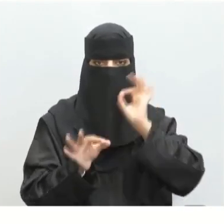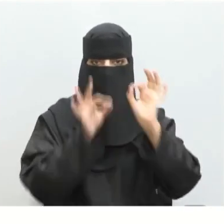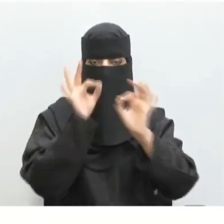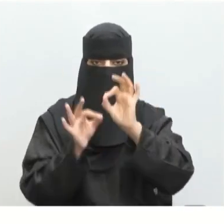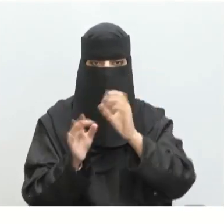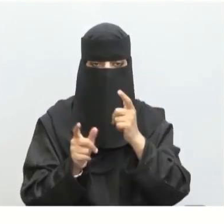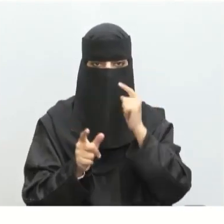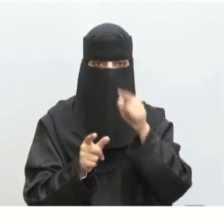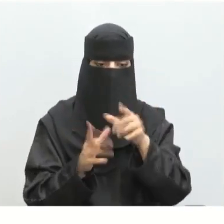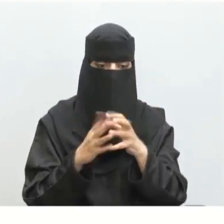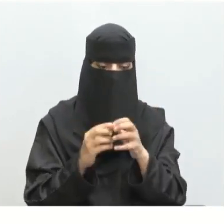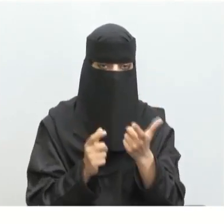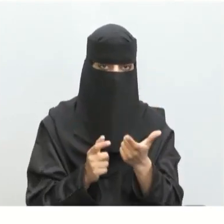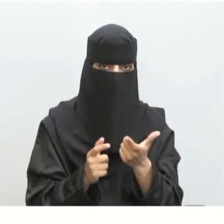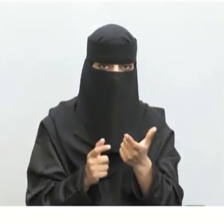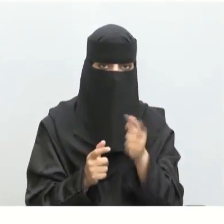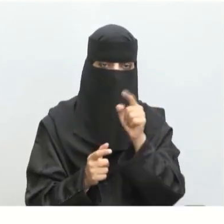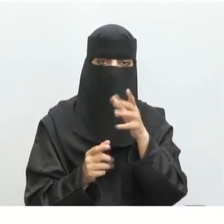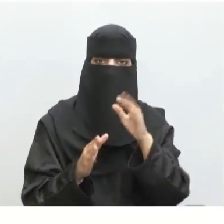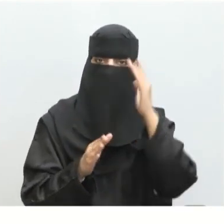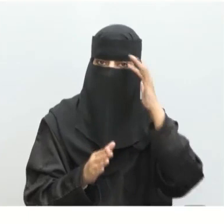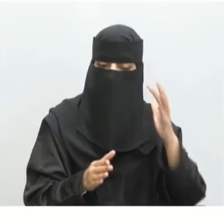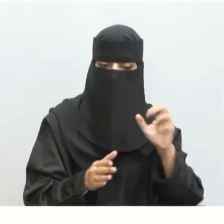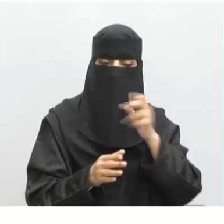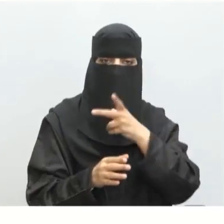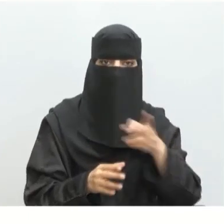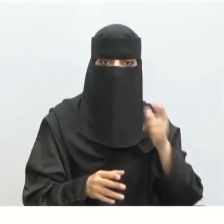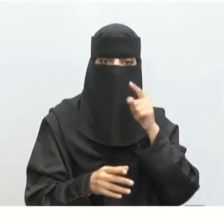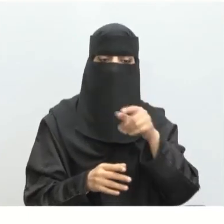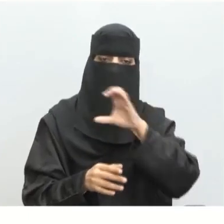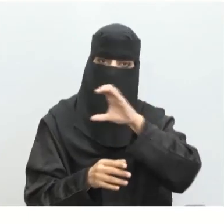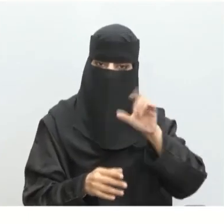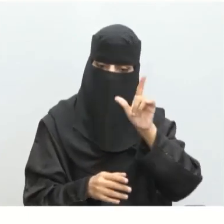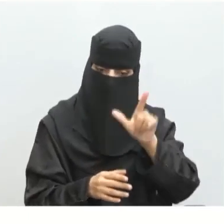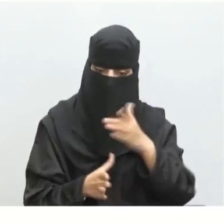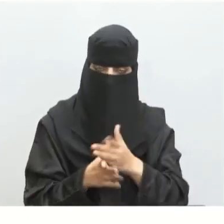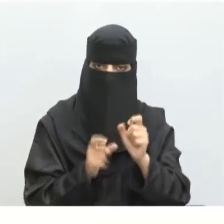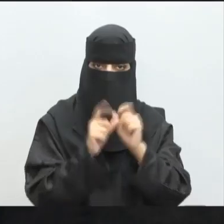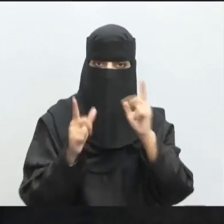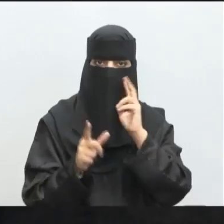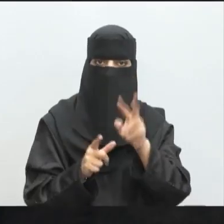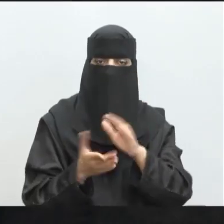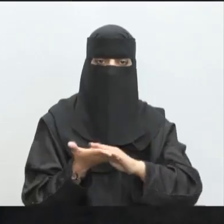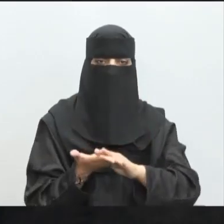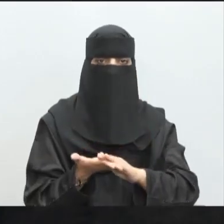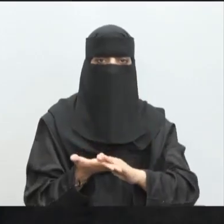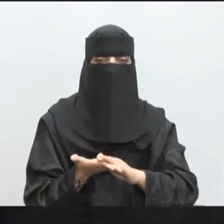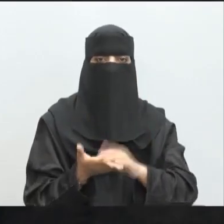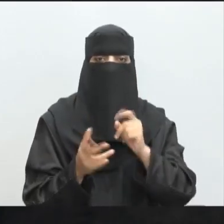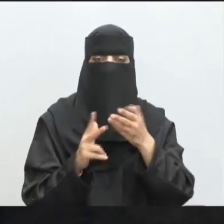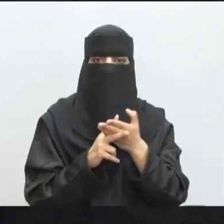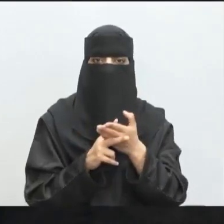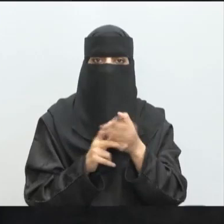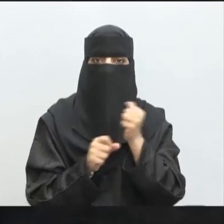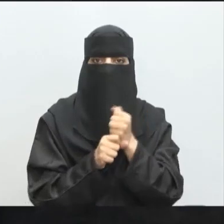الاجابه او العباره احسنتم العباره صحيحه فهي تظهر لنا السمات الطبيعيه سطح الارض من خلال